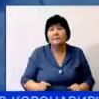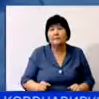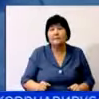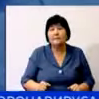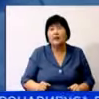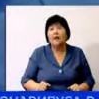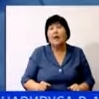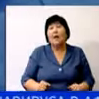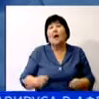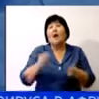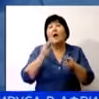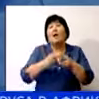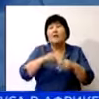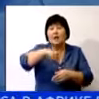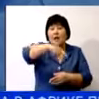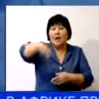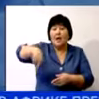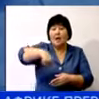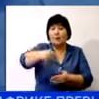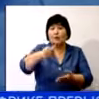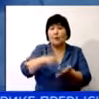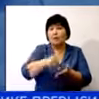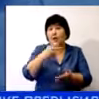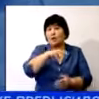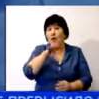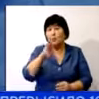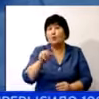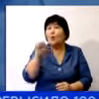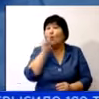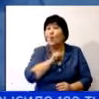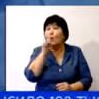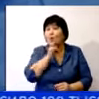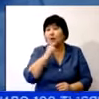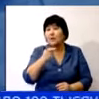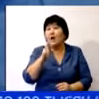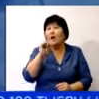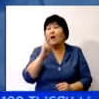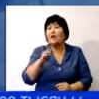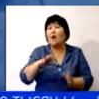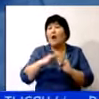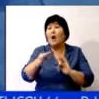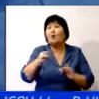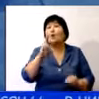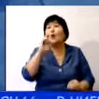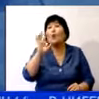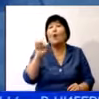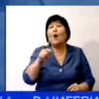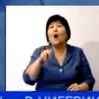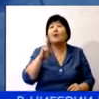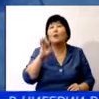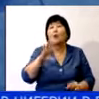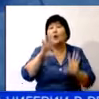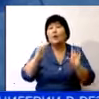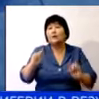железные шлюзы каждой стоимостью миллион тенге украли злоумышленники с канала в районе аула холл алаколь общая сумма